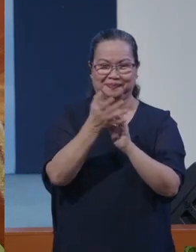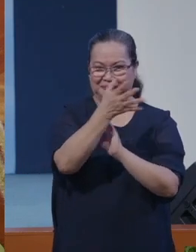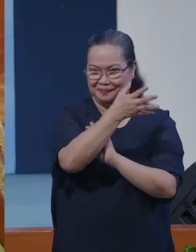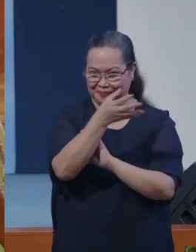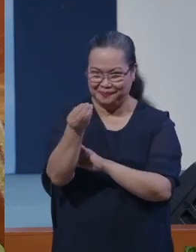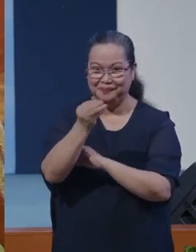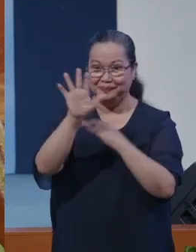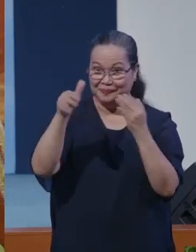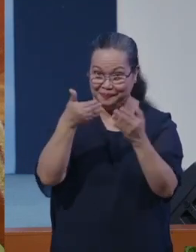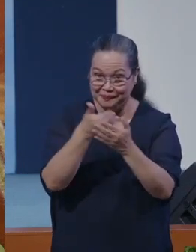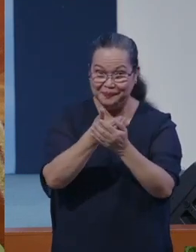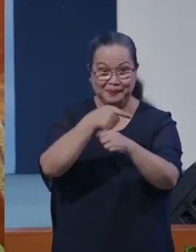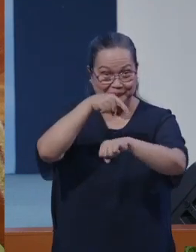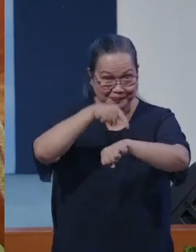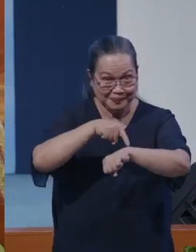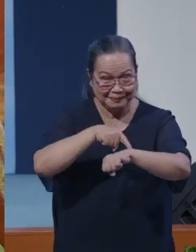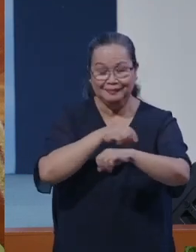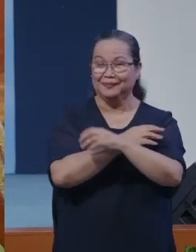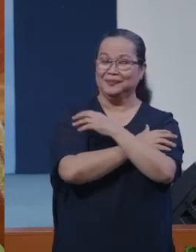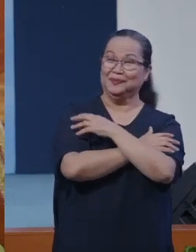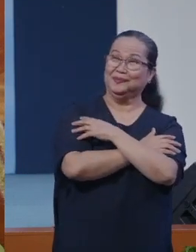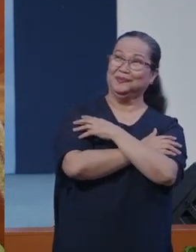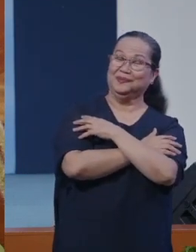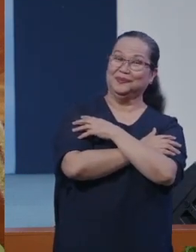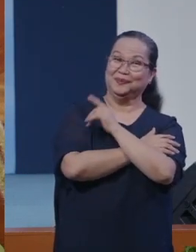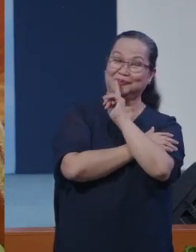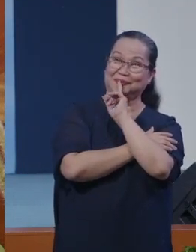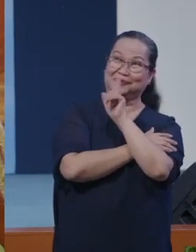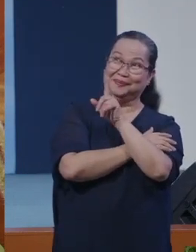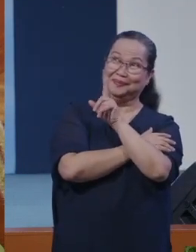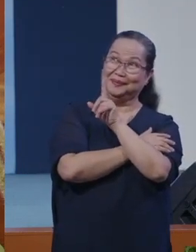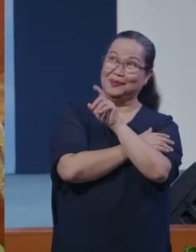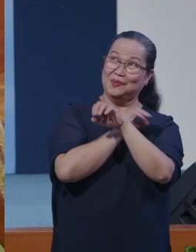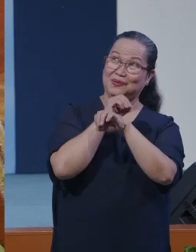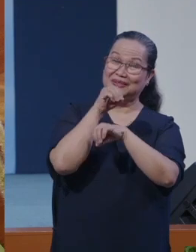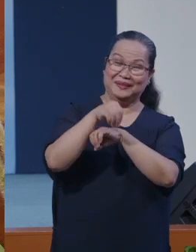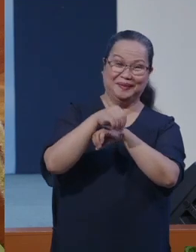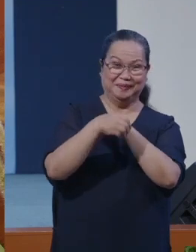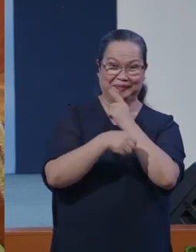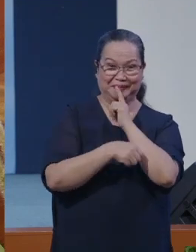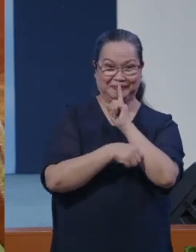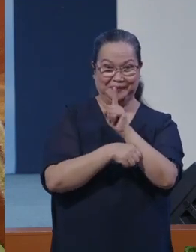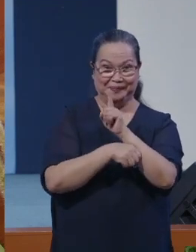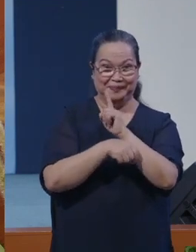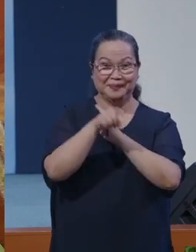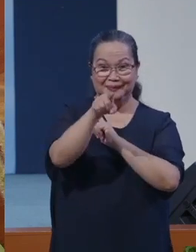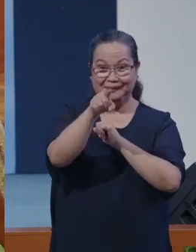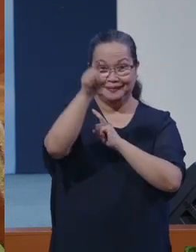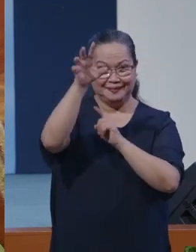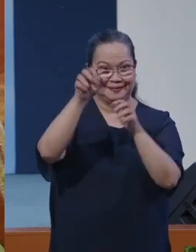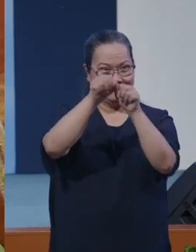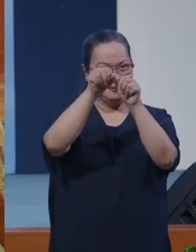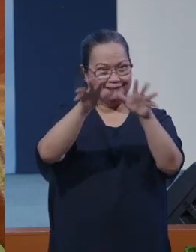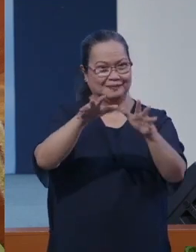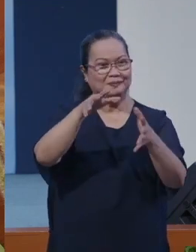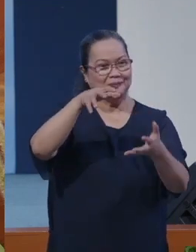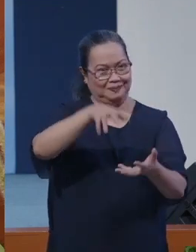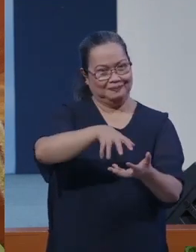at all times. Aba, sobra-sobra yun, ano? Pagyayamanin daw tayo ng